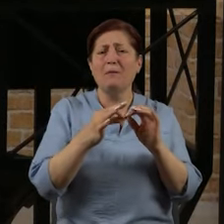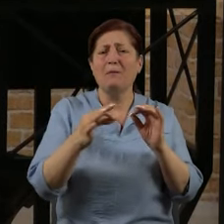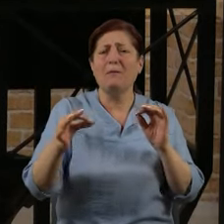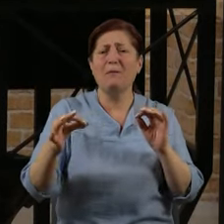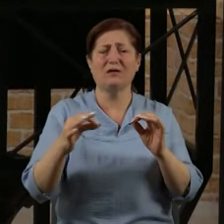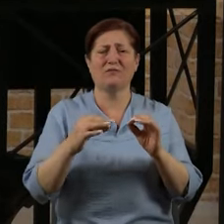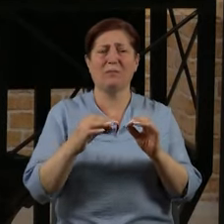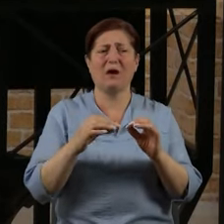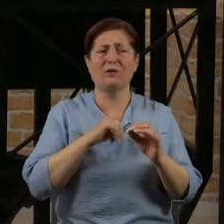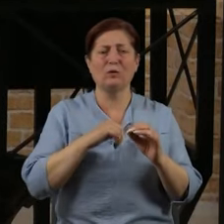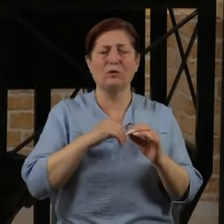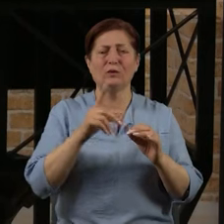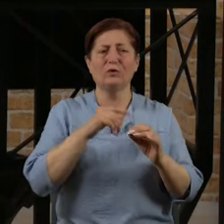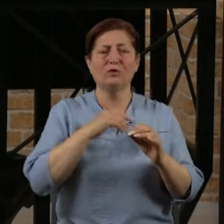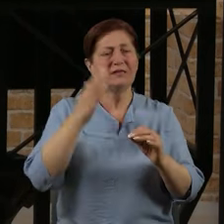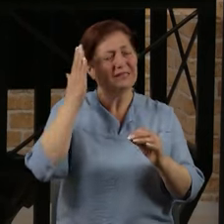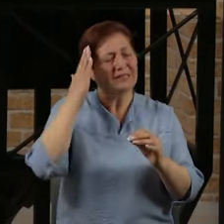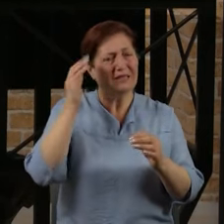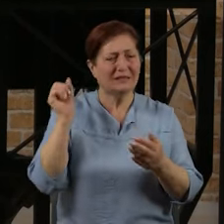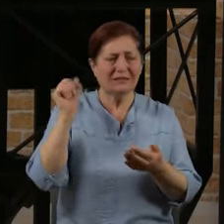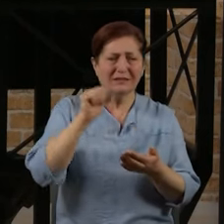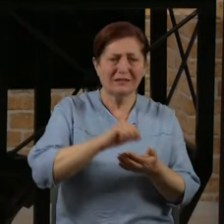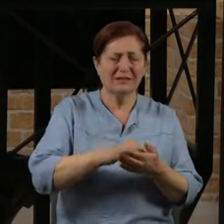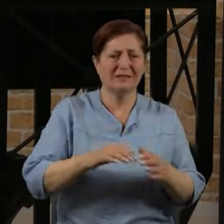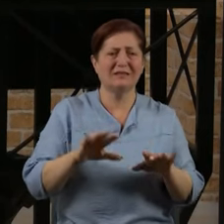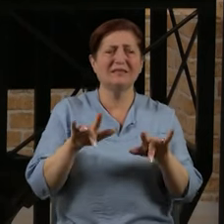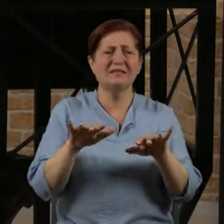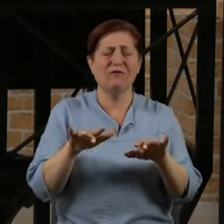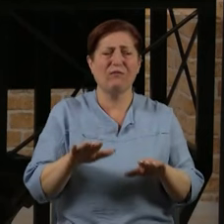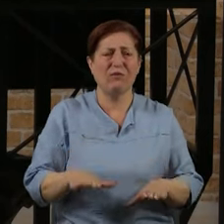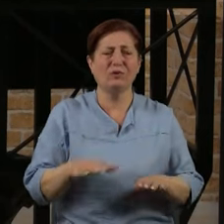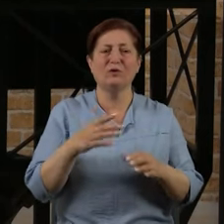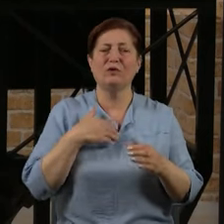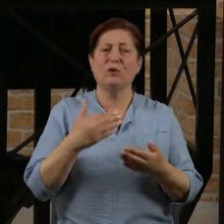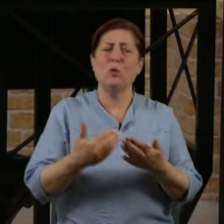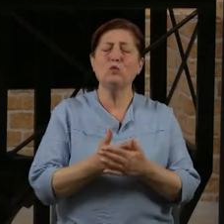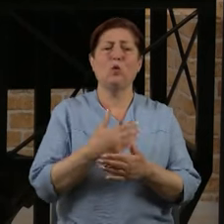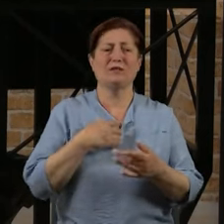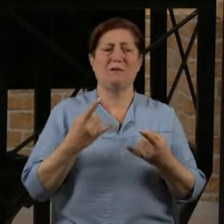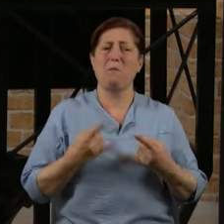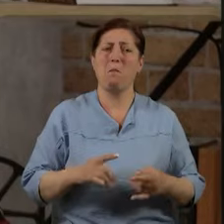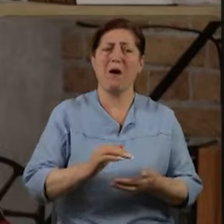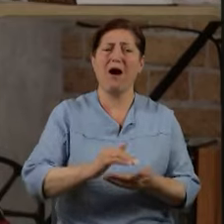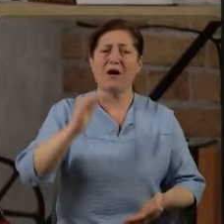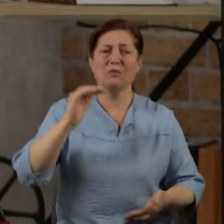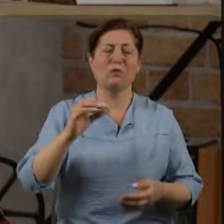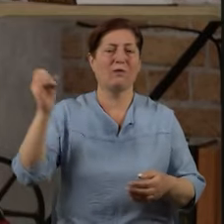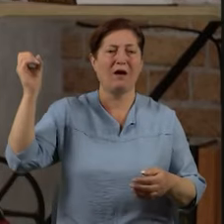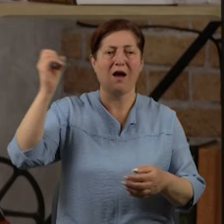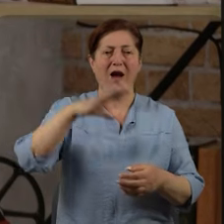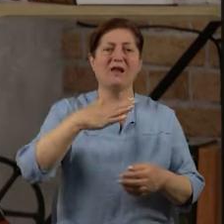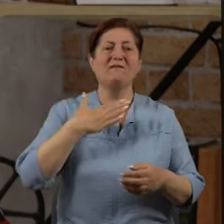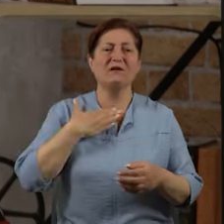որ անզոր գլուխը ծնկիտ է թեքվում, նորից ես մանուկ եմ այսօր, արևը դրախտը նորից իմ հոգում, արևը հանգչում է հեռվում,